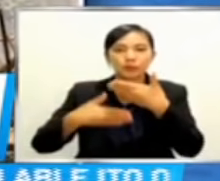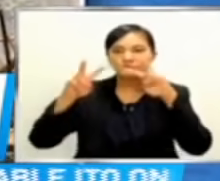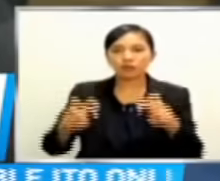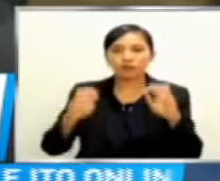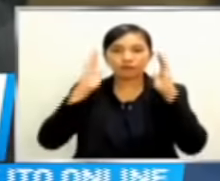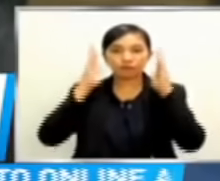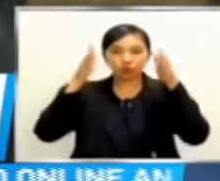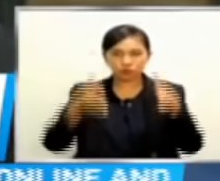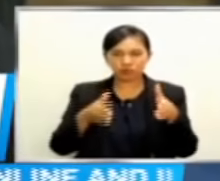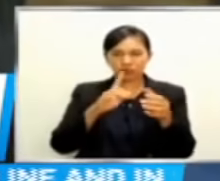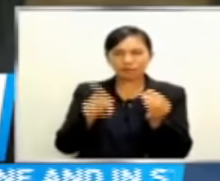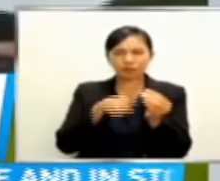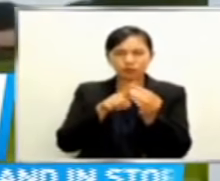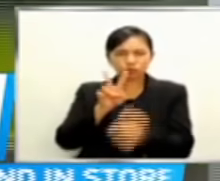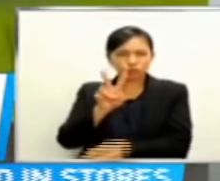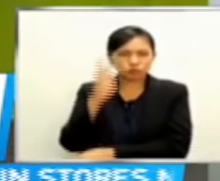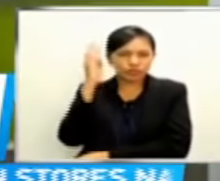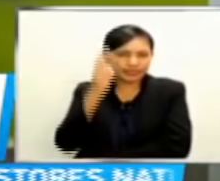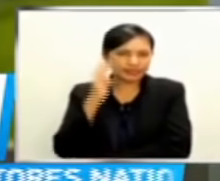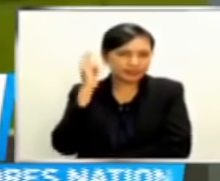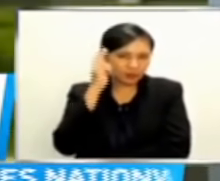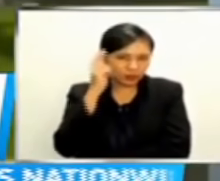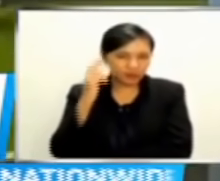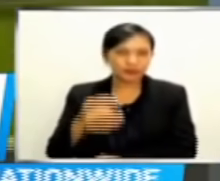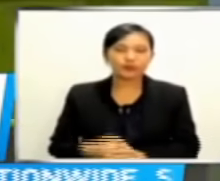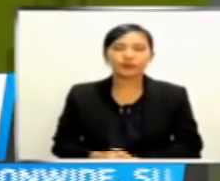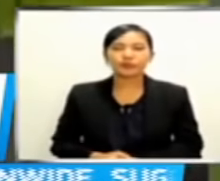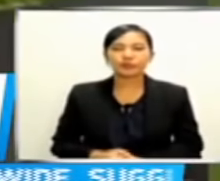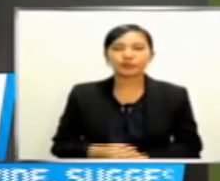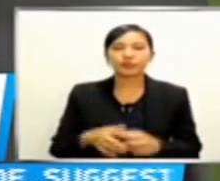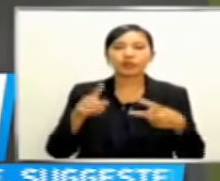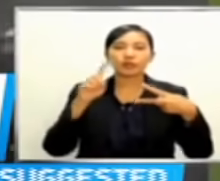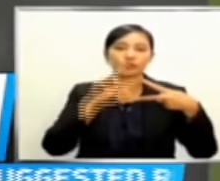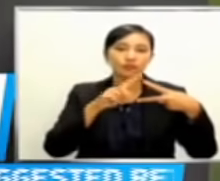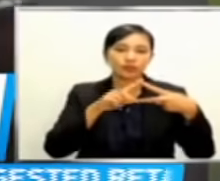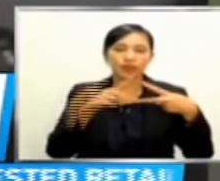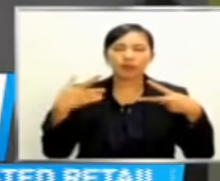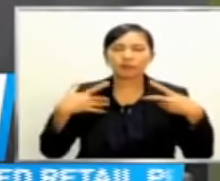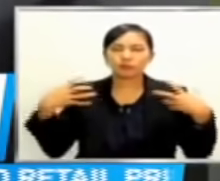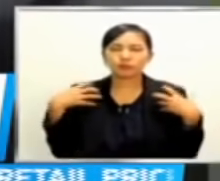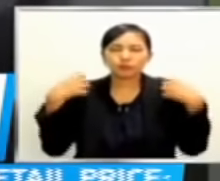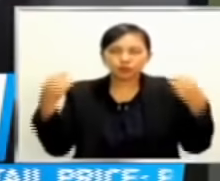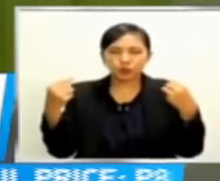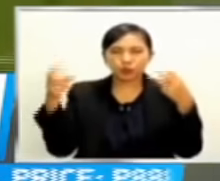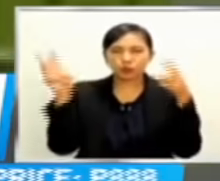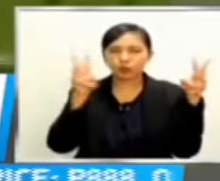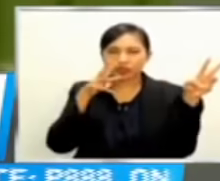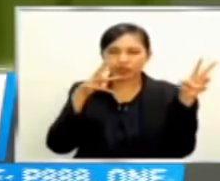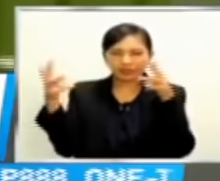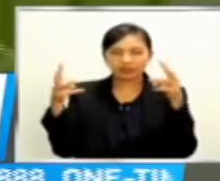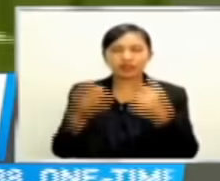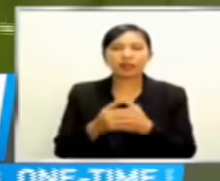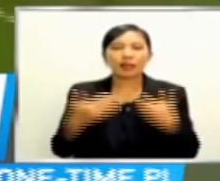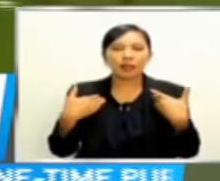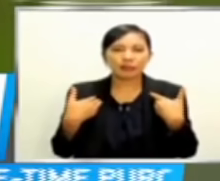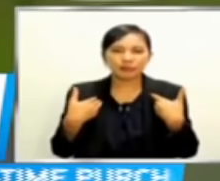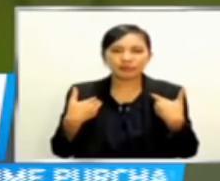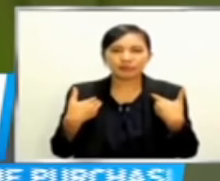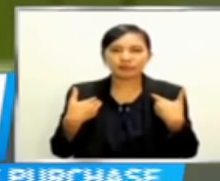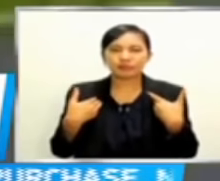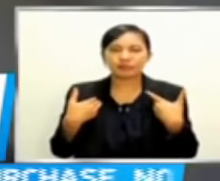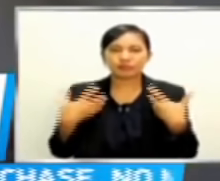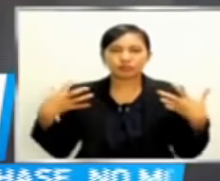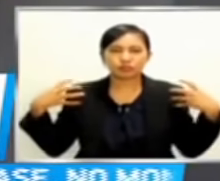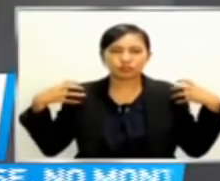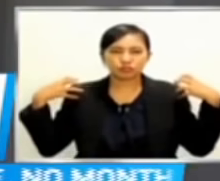anggulo. Meron kasing hangin sa likod eh. Ay mabilis yung ano niya eh. Mabilis. Hindi siya nakapag-minor dahil mayroong hangin sa likod na malakas.